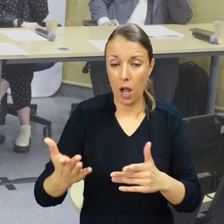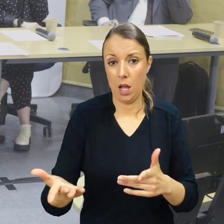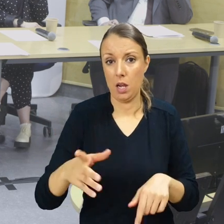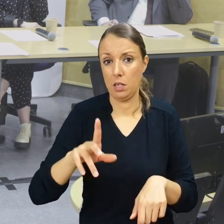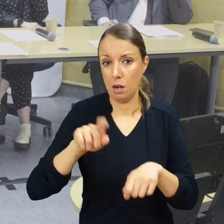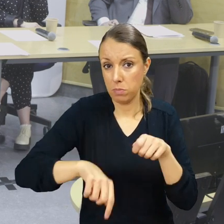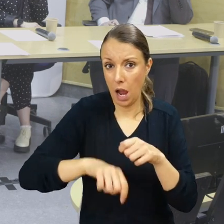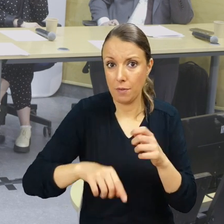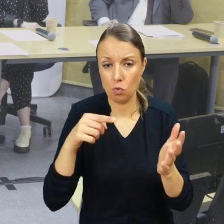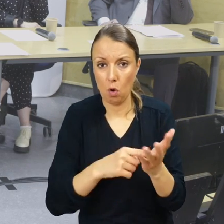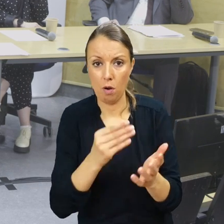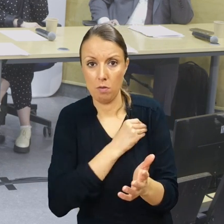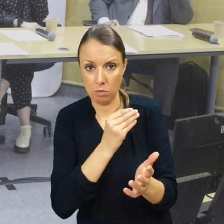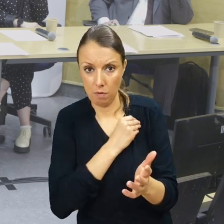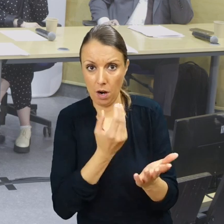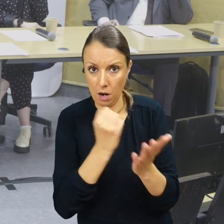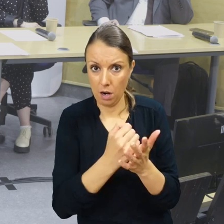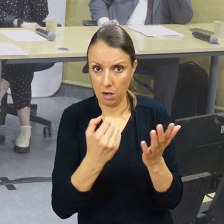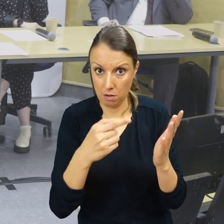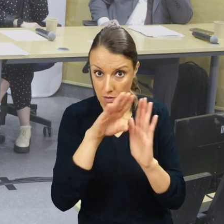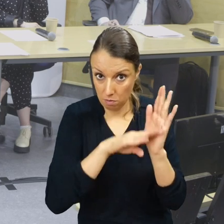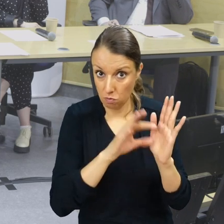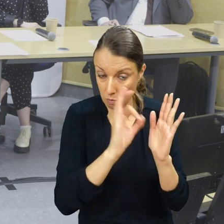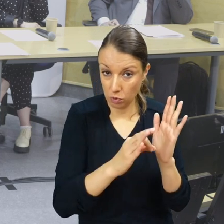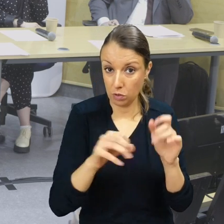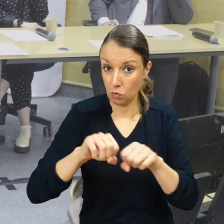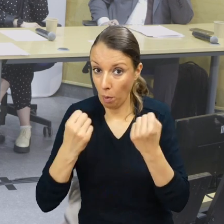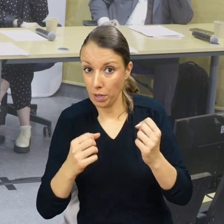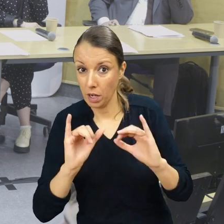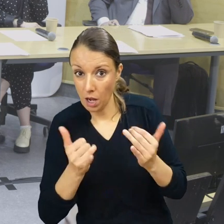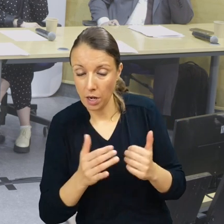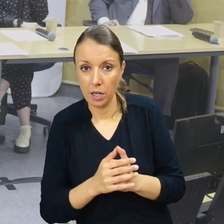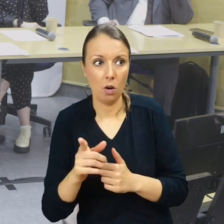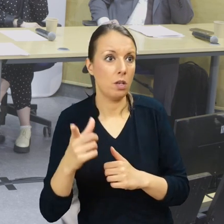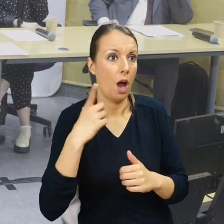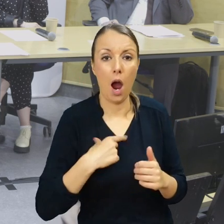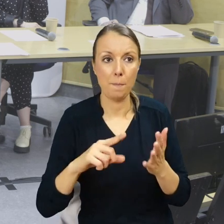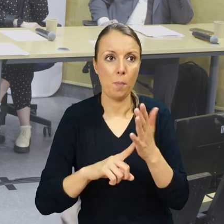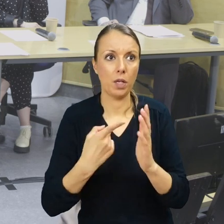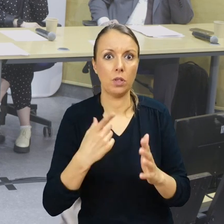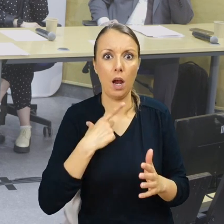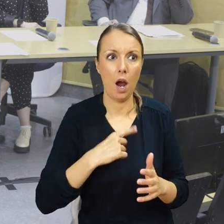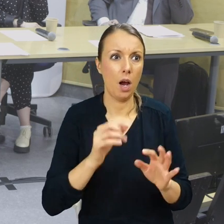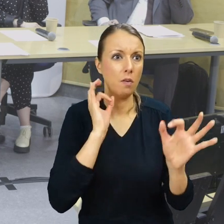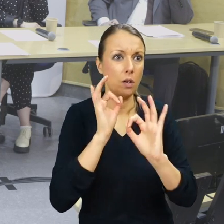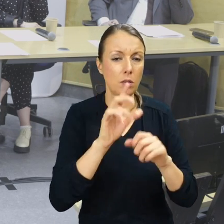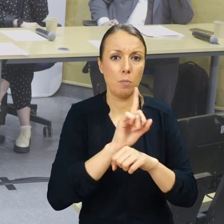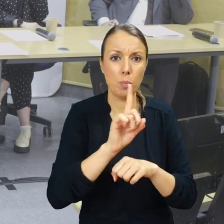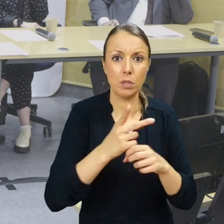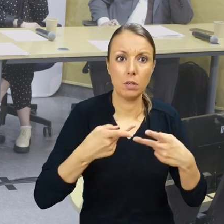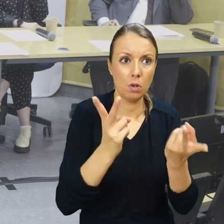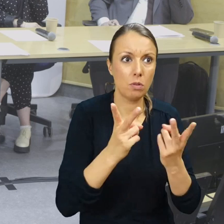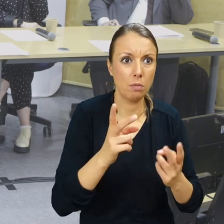jest legalne, czy to jest zrobione i po raz pierwszy dowiadują się, że mają dostęp do informacji publicznej i brutalnie zaczynają być